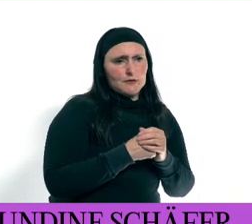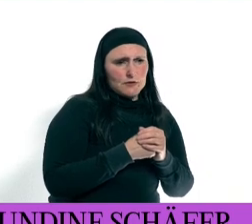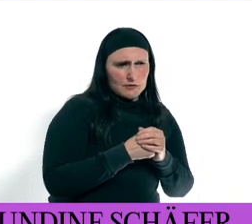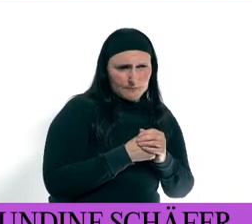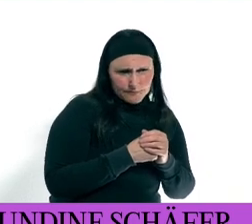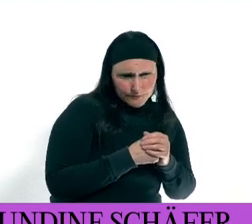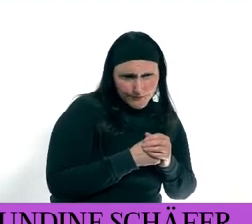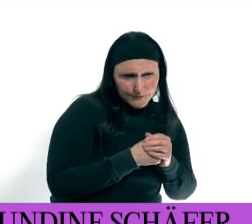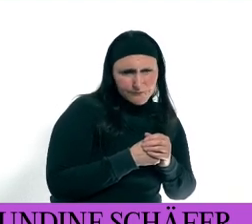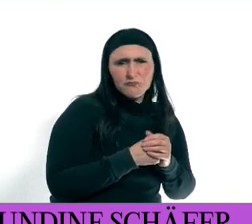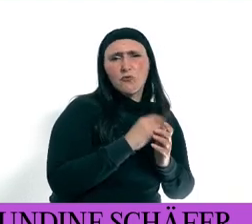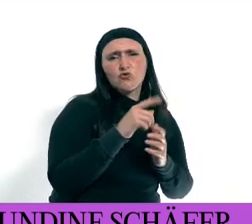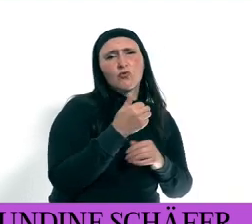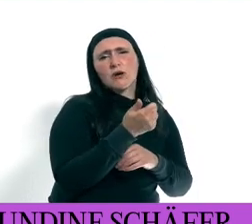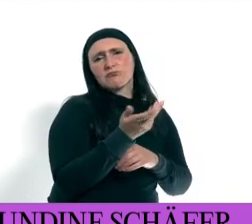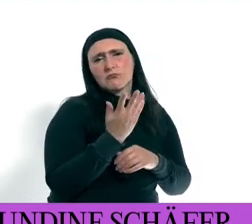Familienmitglieder,